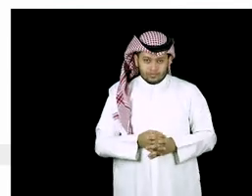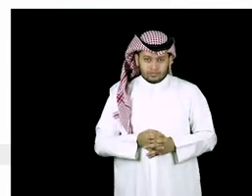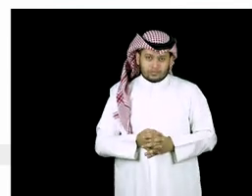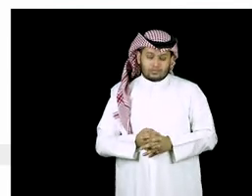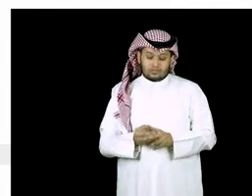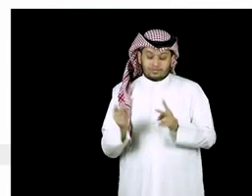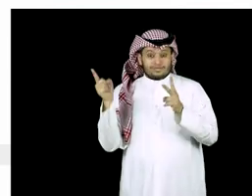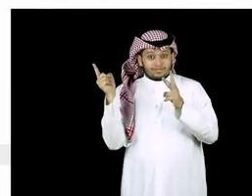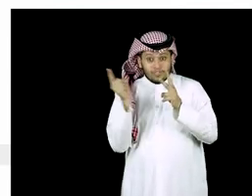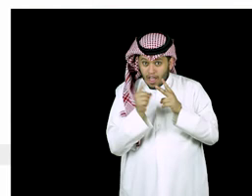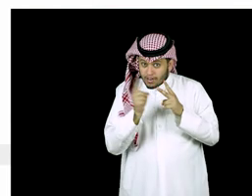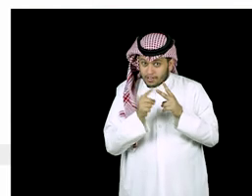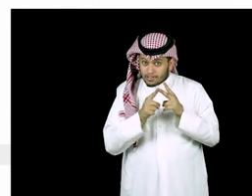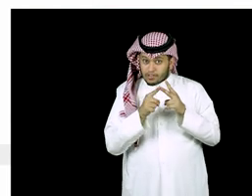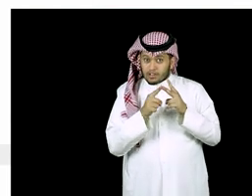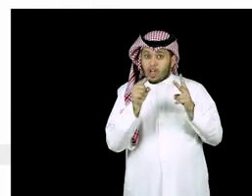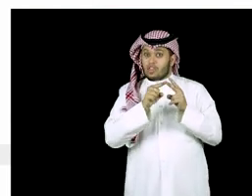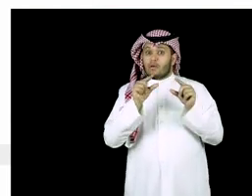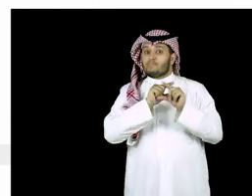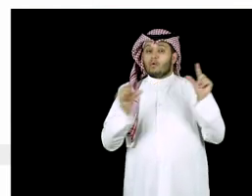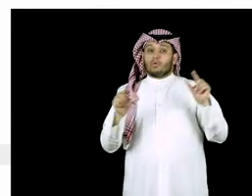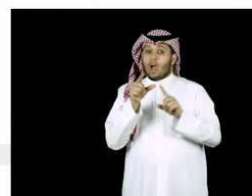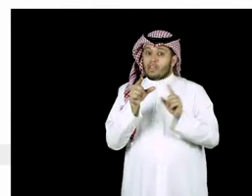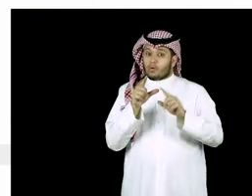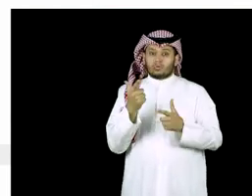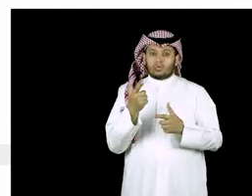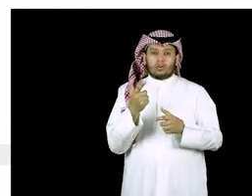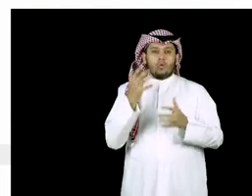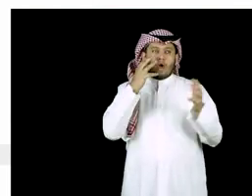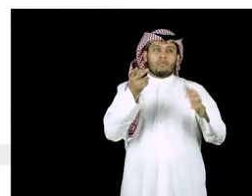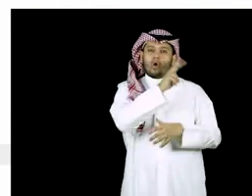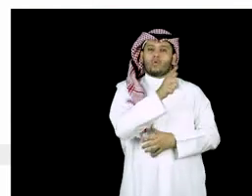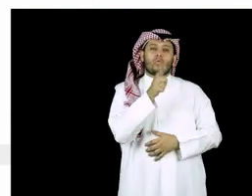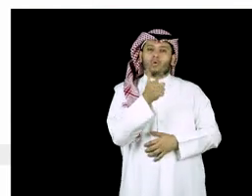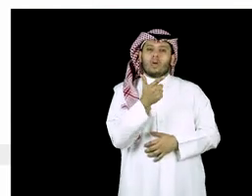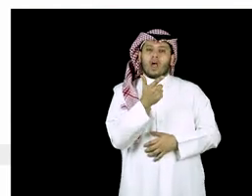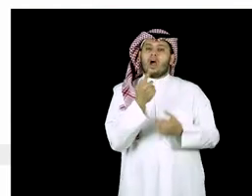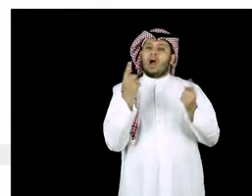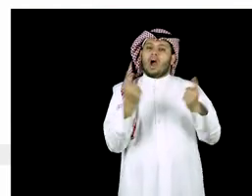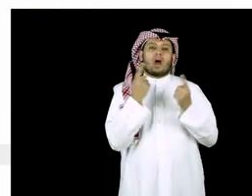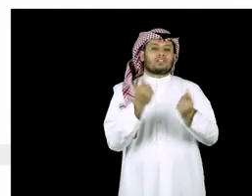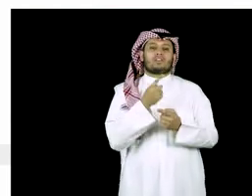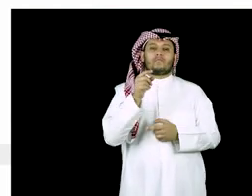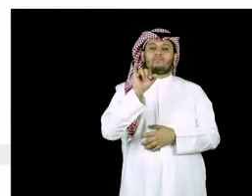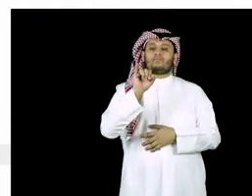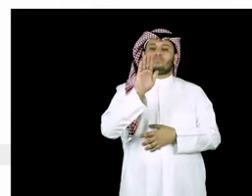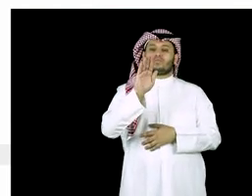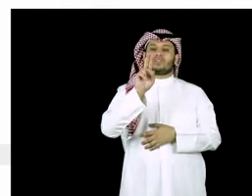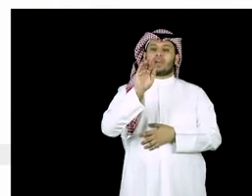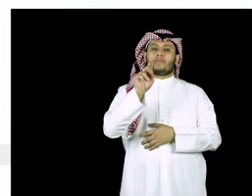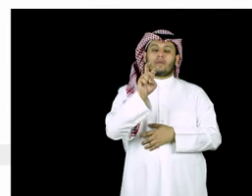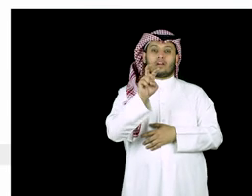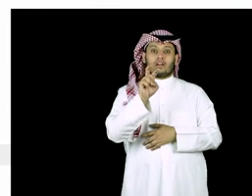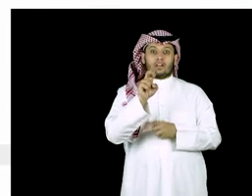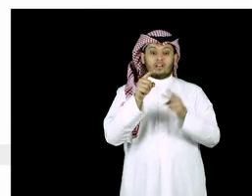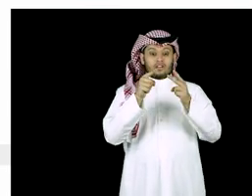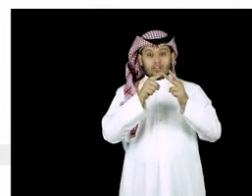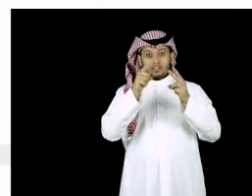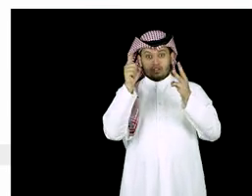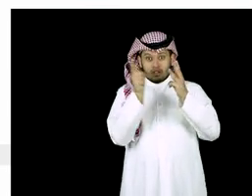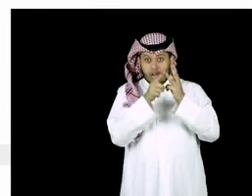الرأي الثاني أن الشورى مستحبة. الرأي الثالث أن الشورى تكون